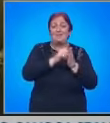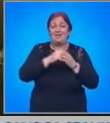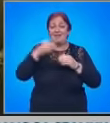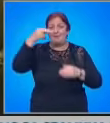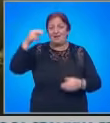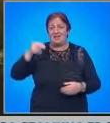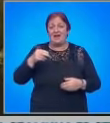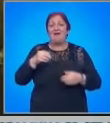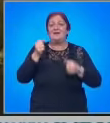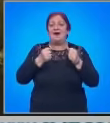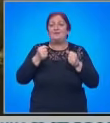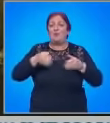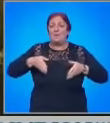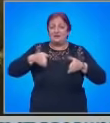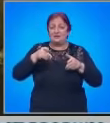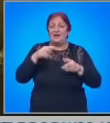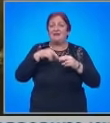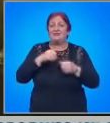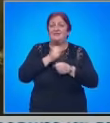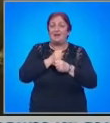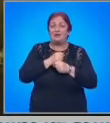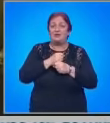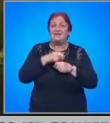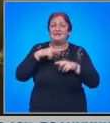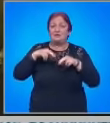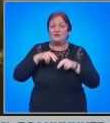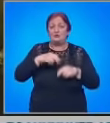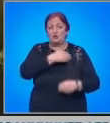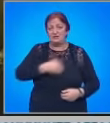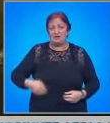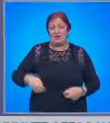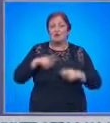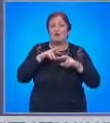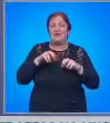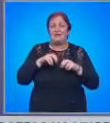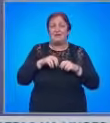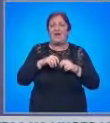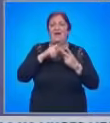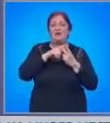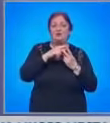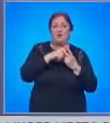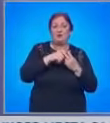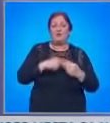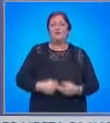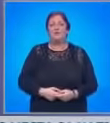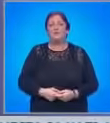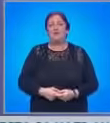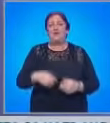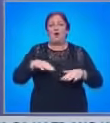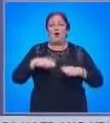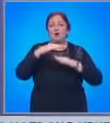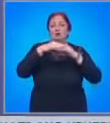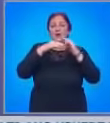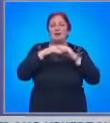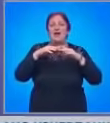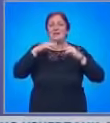в Автомагистрали. По това разследване работят следователи от Националното следствие. Иво Никодимов, за хода на разследването около